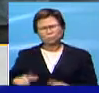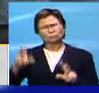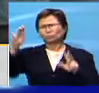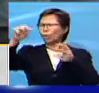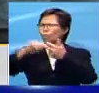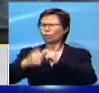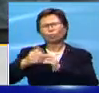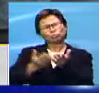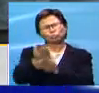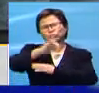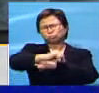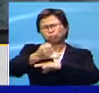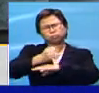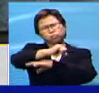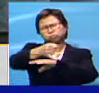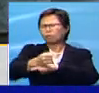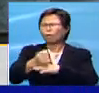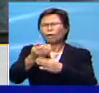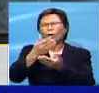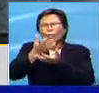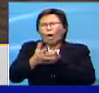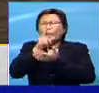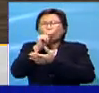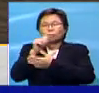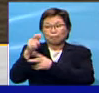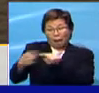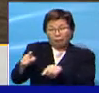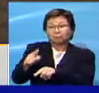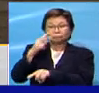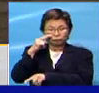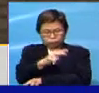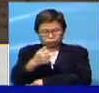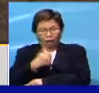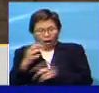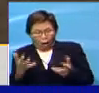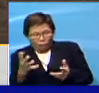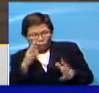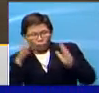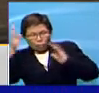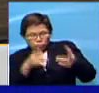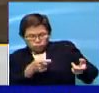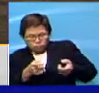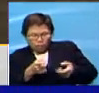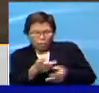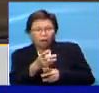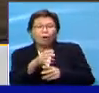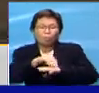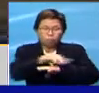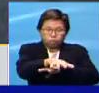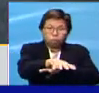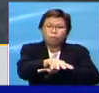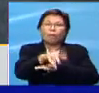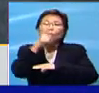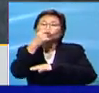untuk terus mengimport sarang burung Walid dengan syarat Mereka melihat sendiri bagaimana Malaysia mengendalikan prosedur mengawal wabak selesem